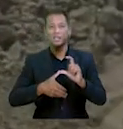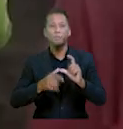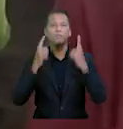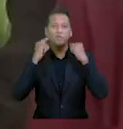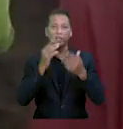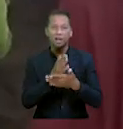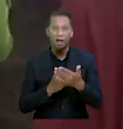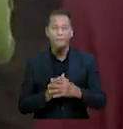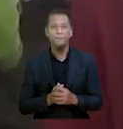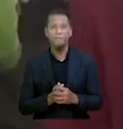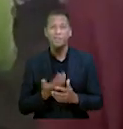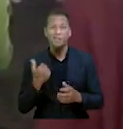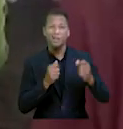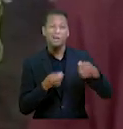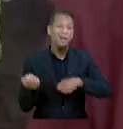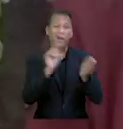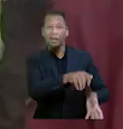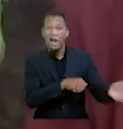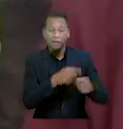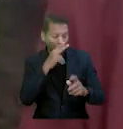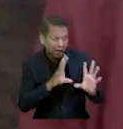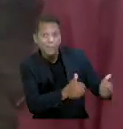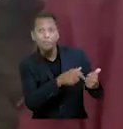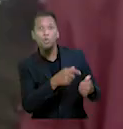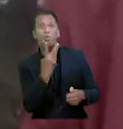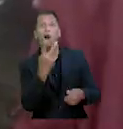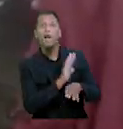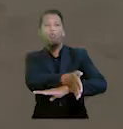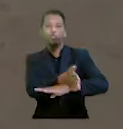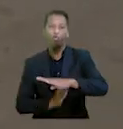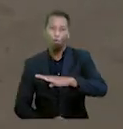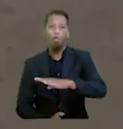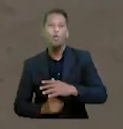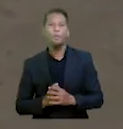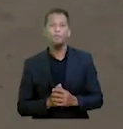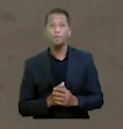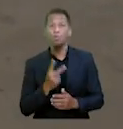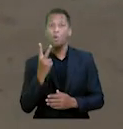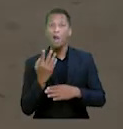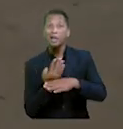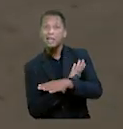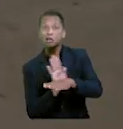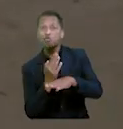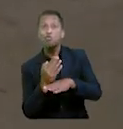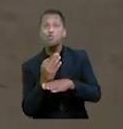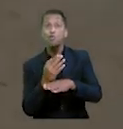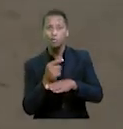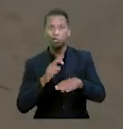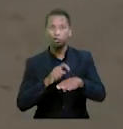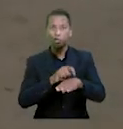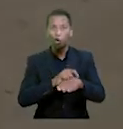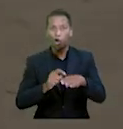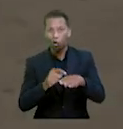Cilacap Jawa Tengah saat ditemukan layar 2 ekor hiu tutul ini sudah mati berat kedua hiu tutul sepanjang 6 meter ini diperkirakan mencapai